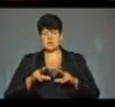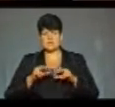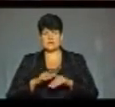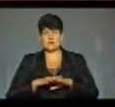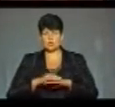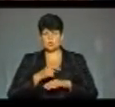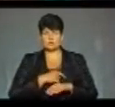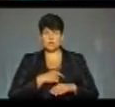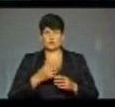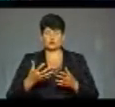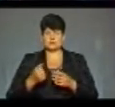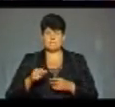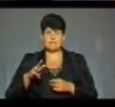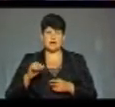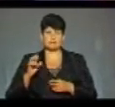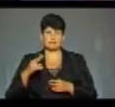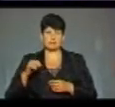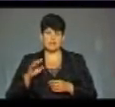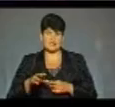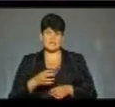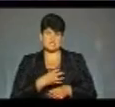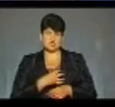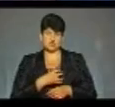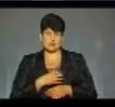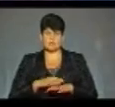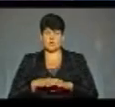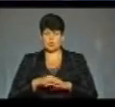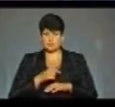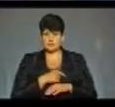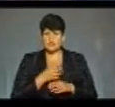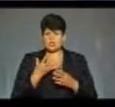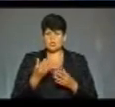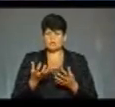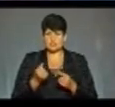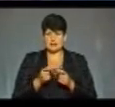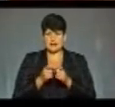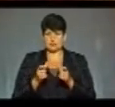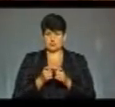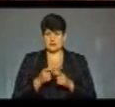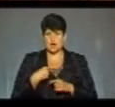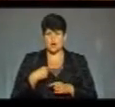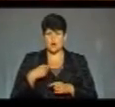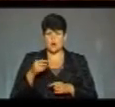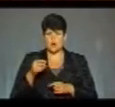народного депутата, отримують мандат, а також значки народних депутатів, а ще отримують картки для голосування.